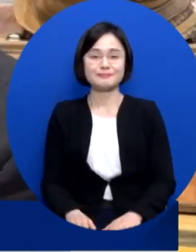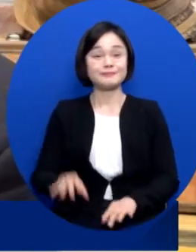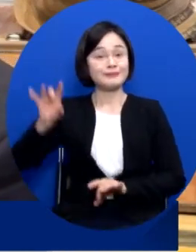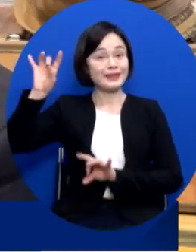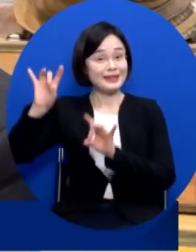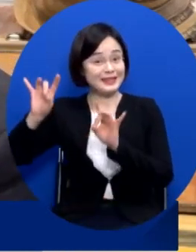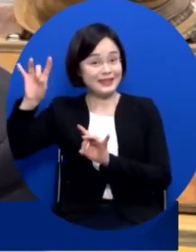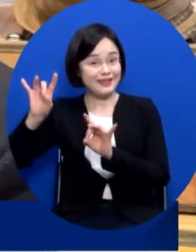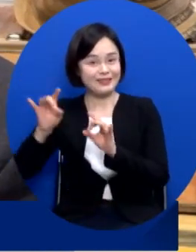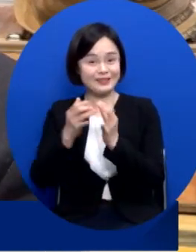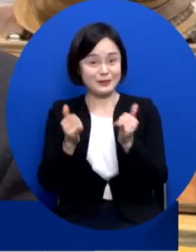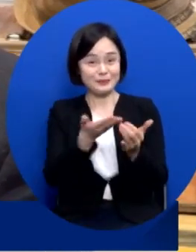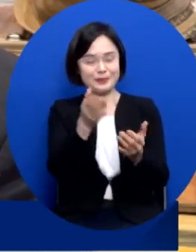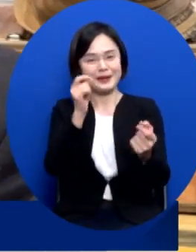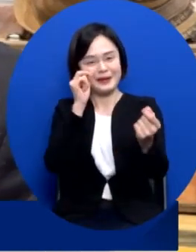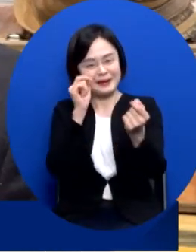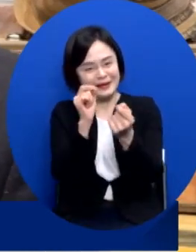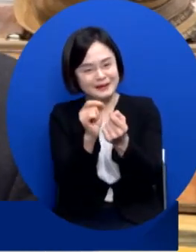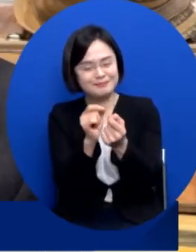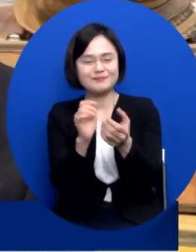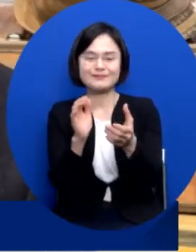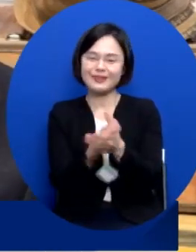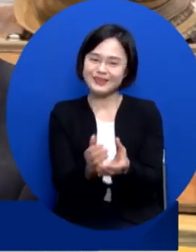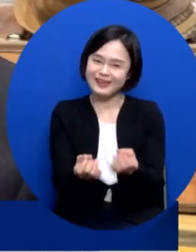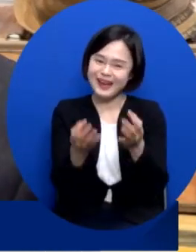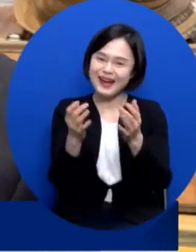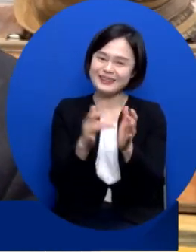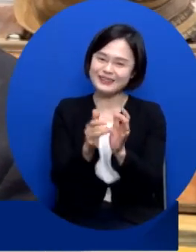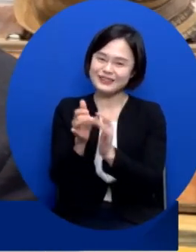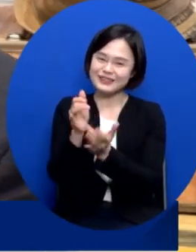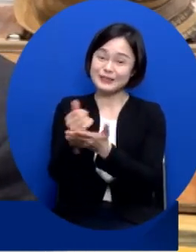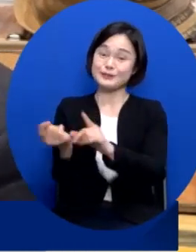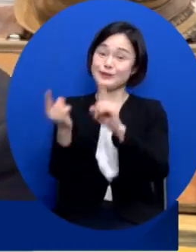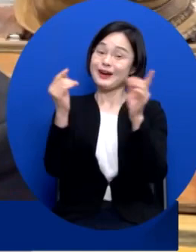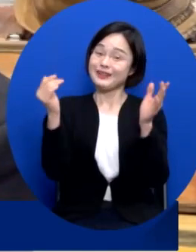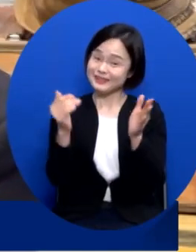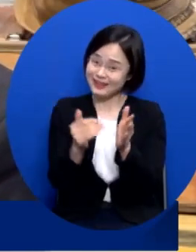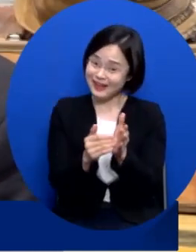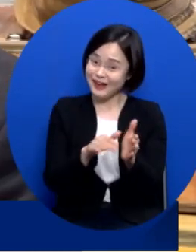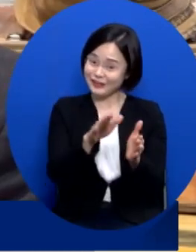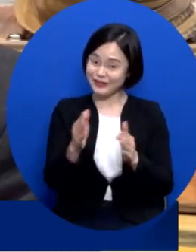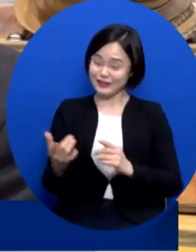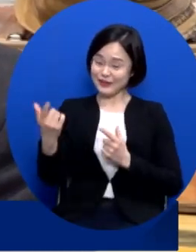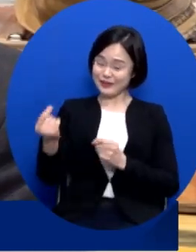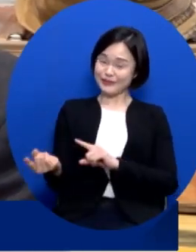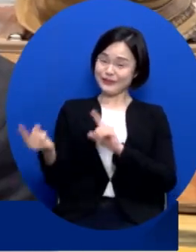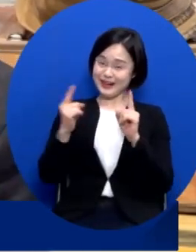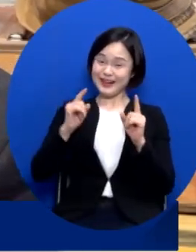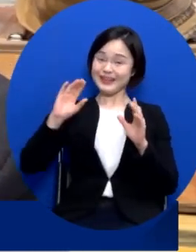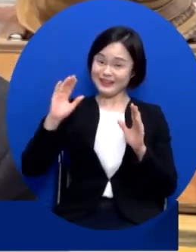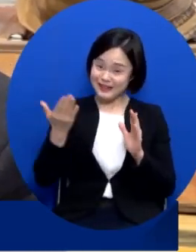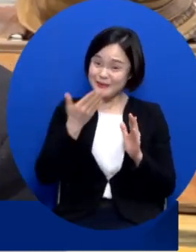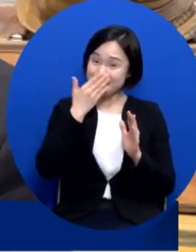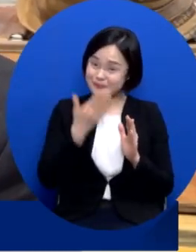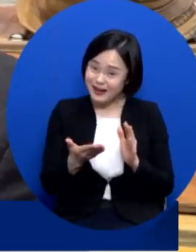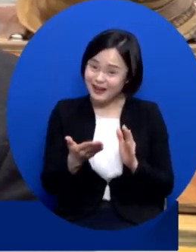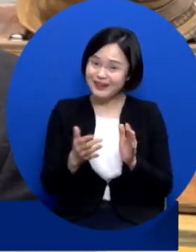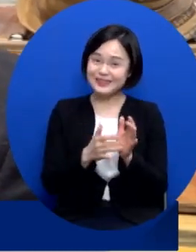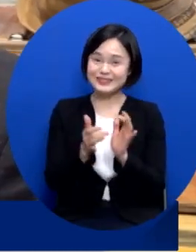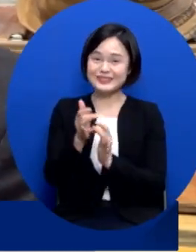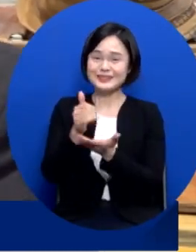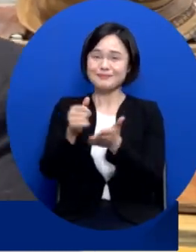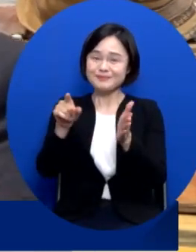가서 할렐루야, 예수님 부활하셨습니다. 우리도 부활할 겁니다. 예수